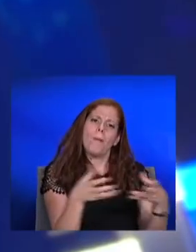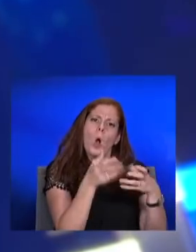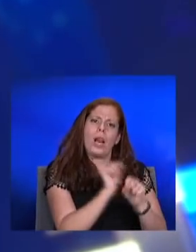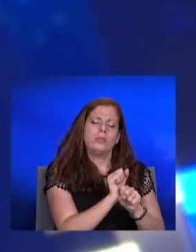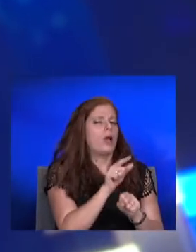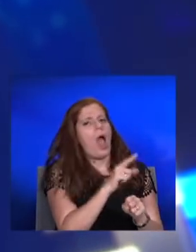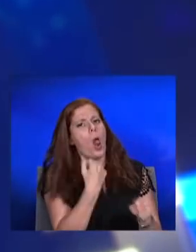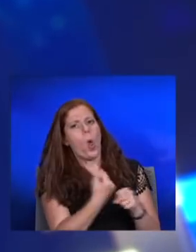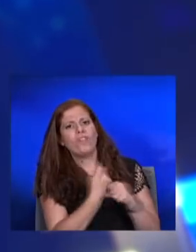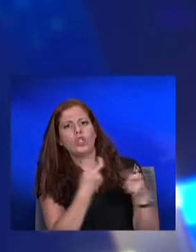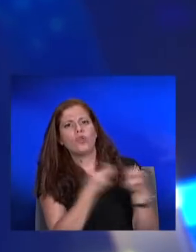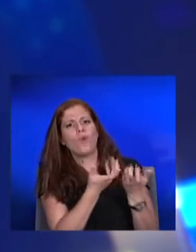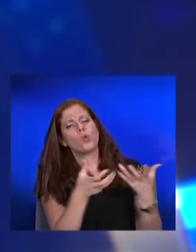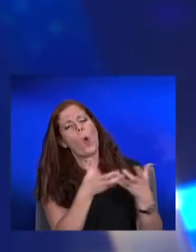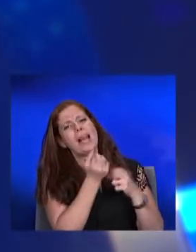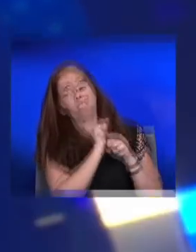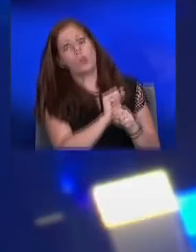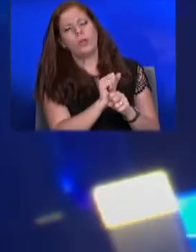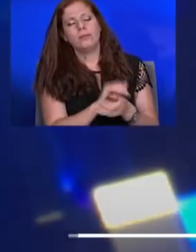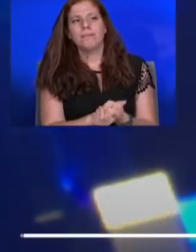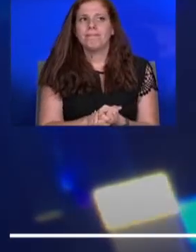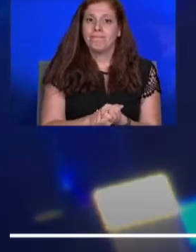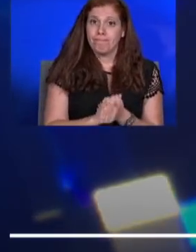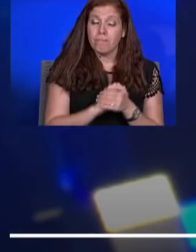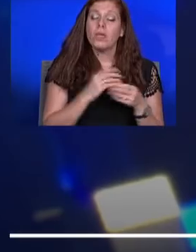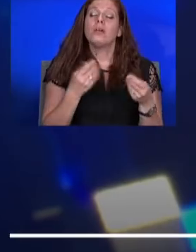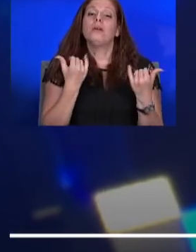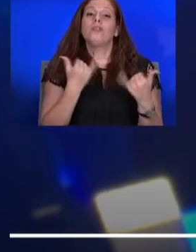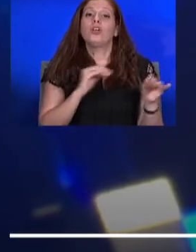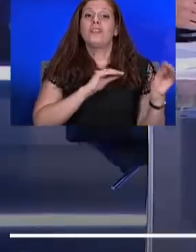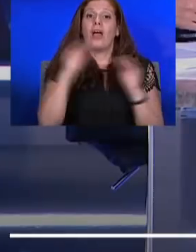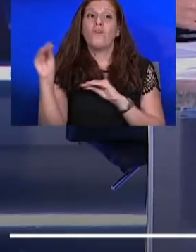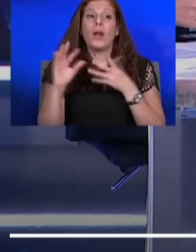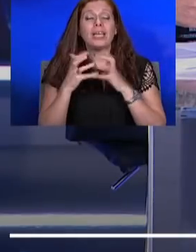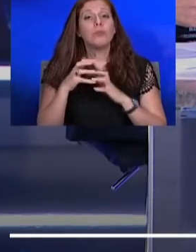עדיין בעניין הזה נעבור לקיבוץ נחל עוז בעוטף עזה. שלום נדב צברי.